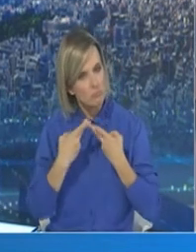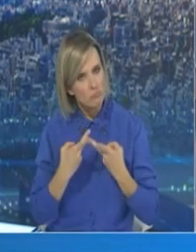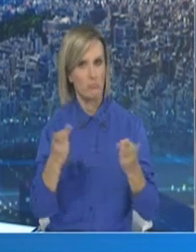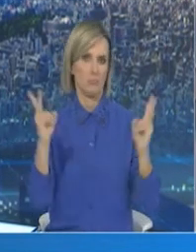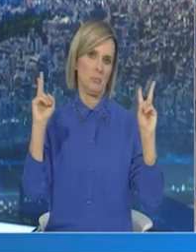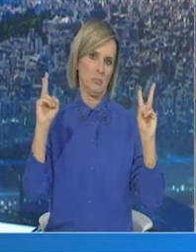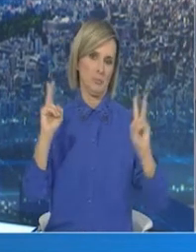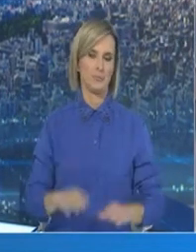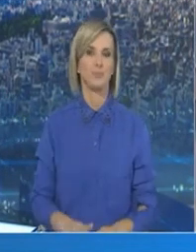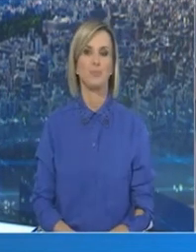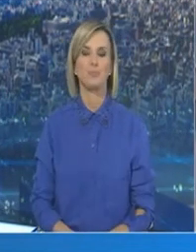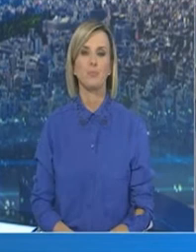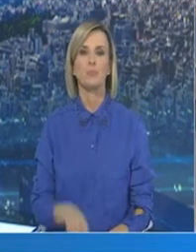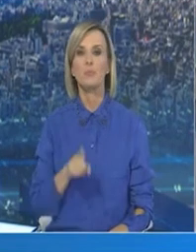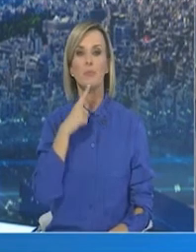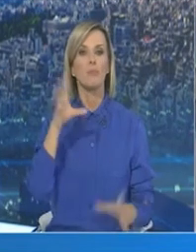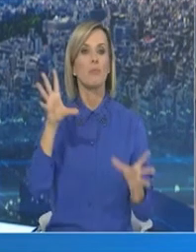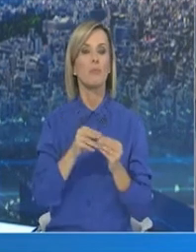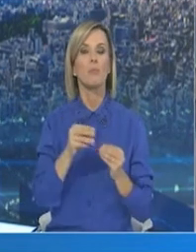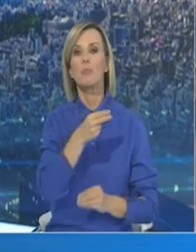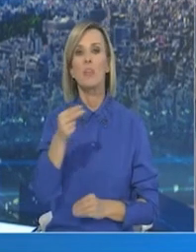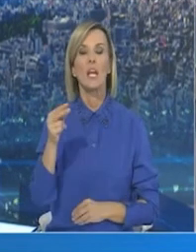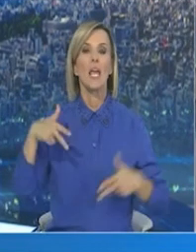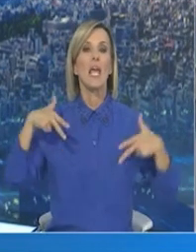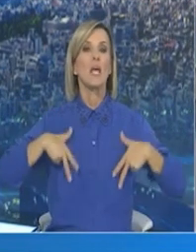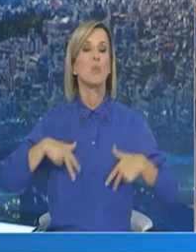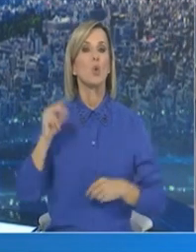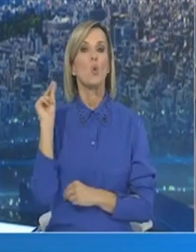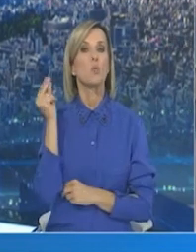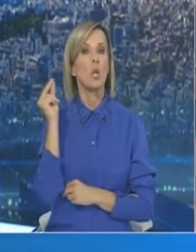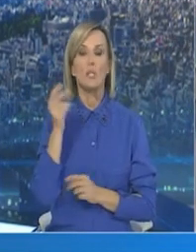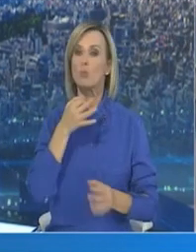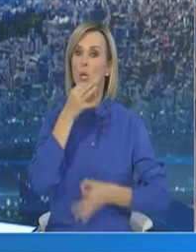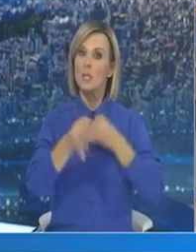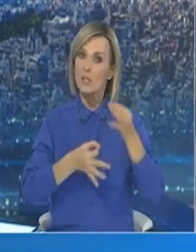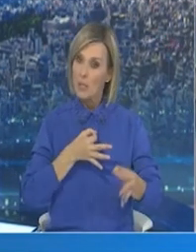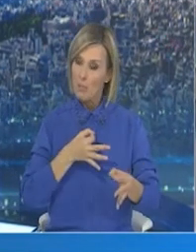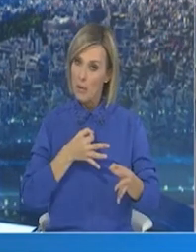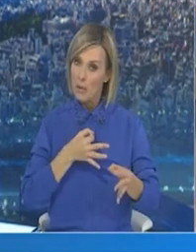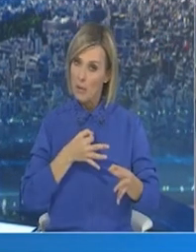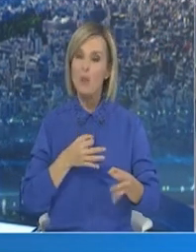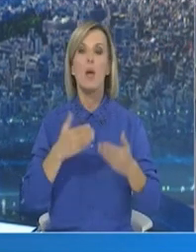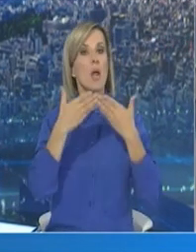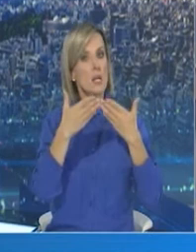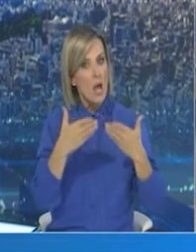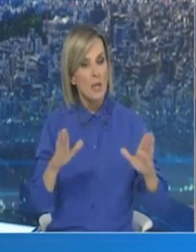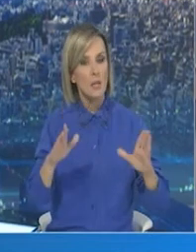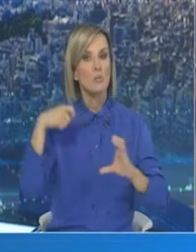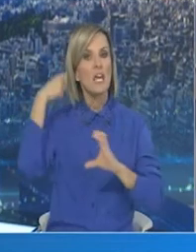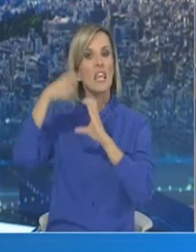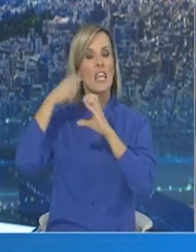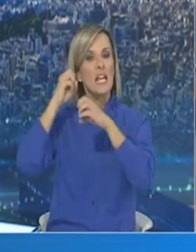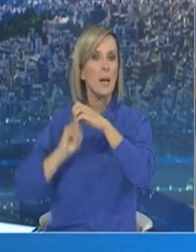σε θέματα του Υπουργείου Πολιτισμού, τα μέλη της Επιτροπής στάχθηκαν ομόφωνα υπέρ πρώτων της λειτουργίας των κινηματογραφικών